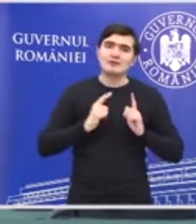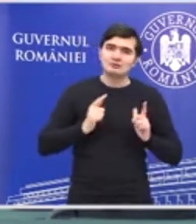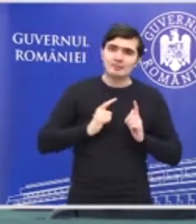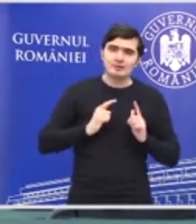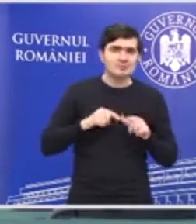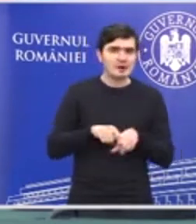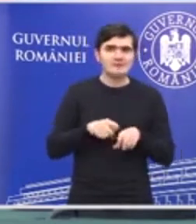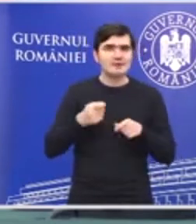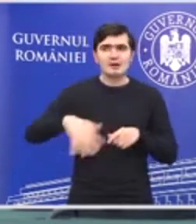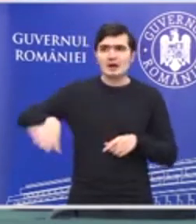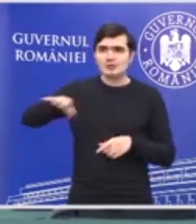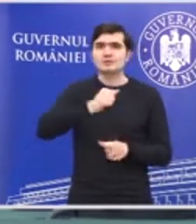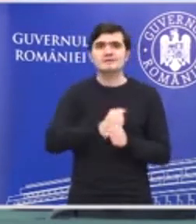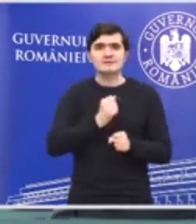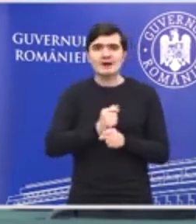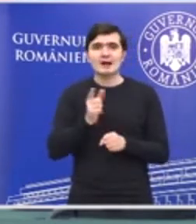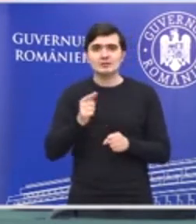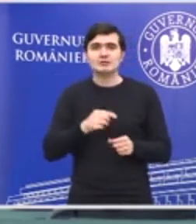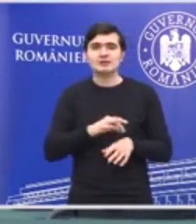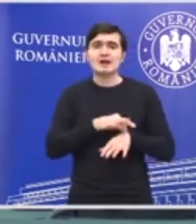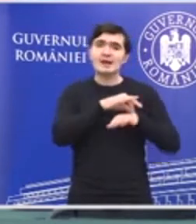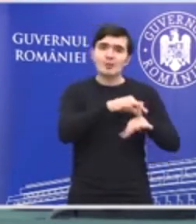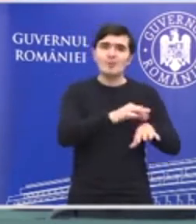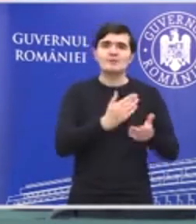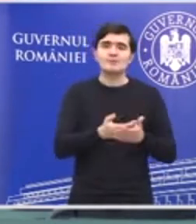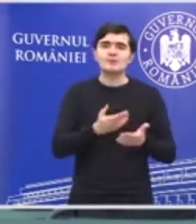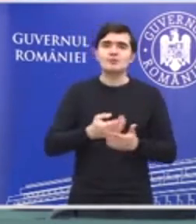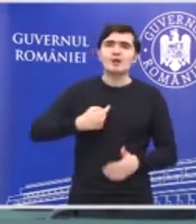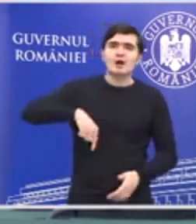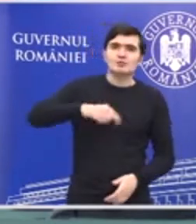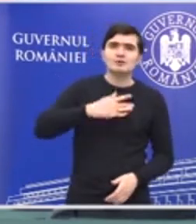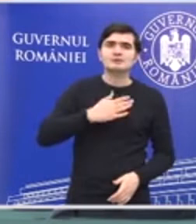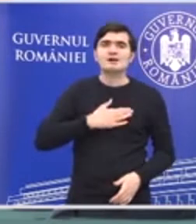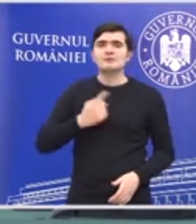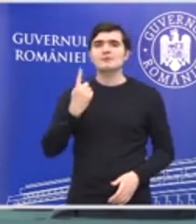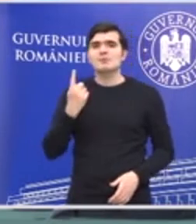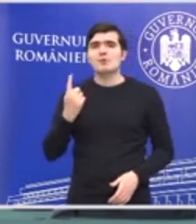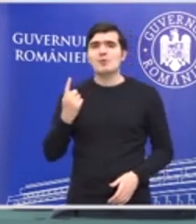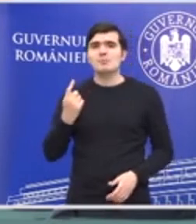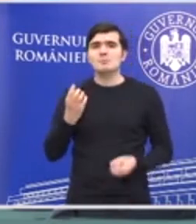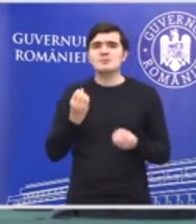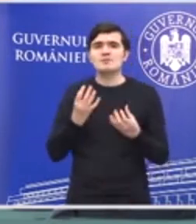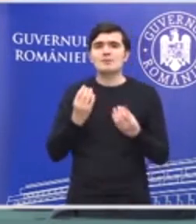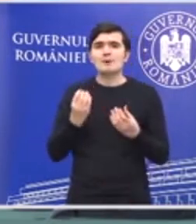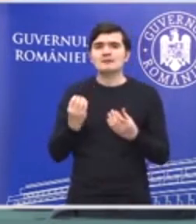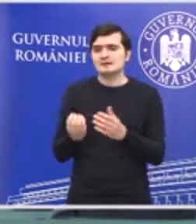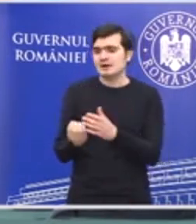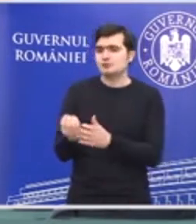facă aceste recomandări, încât să avem o sursă clară pe baza